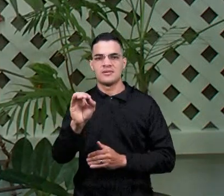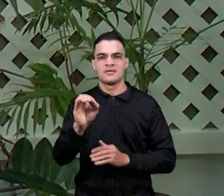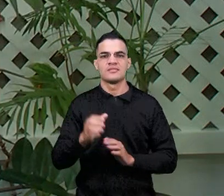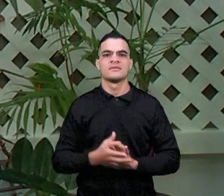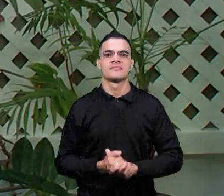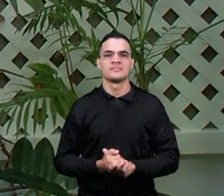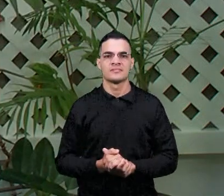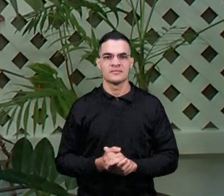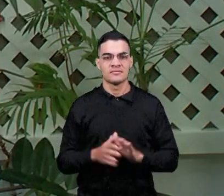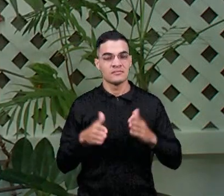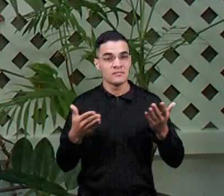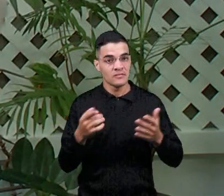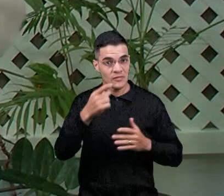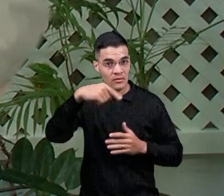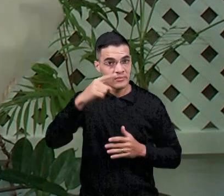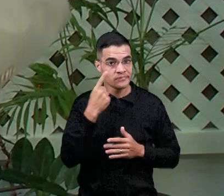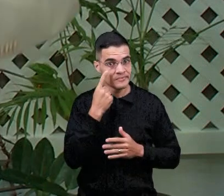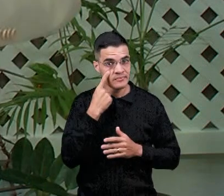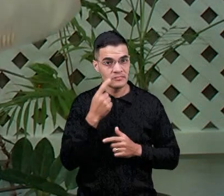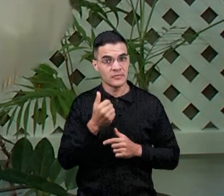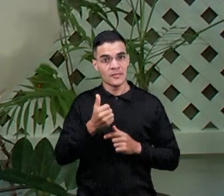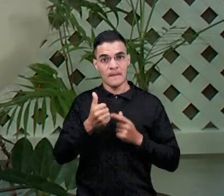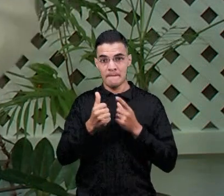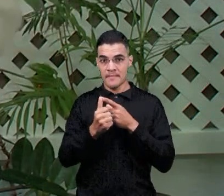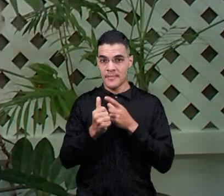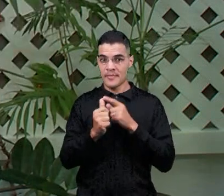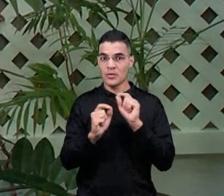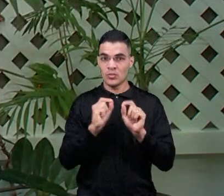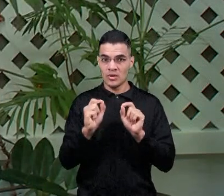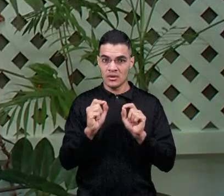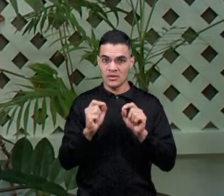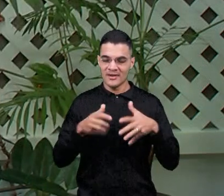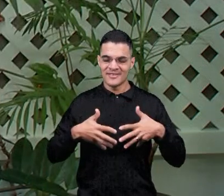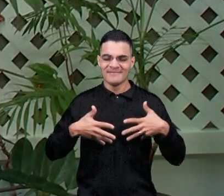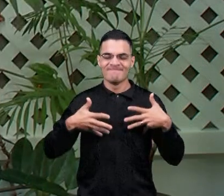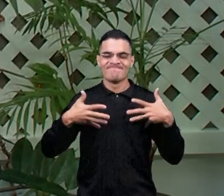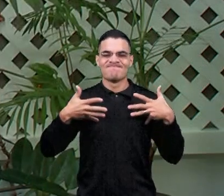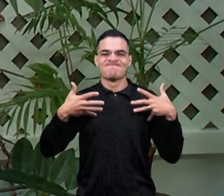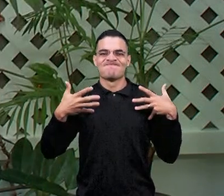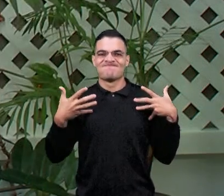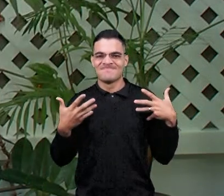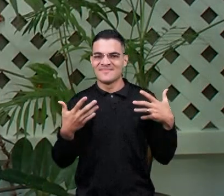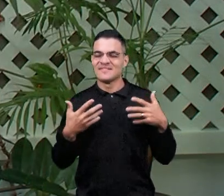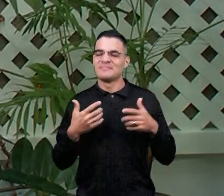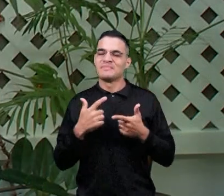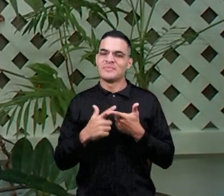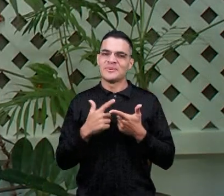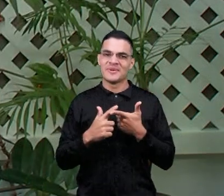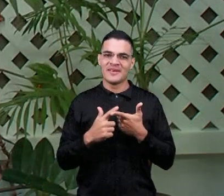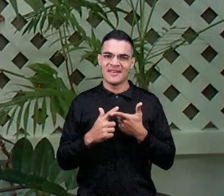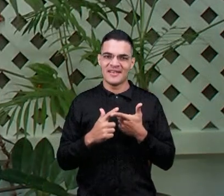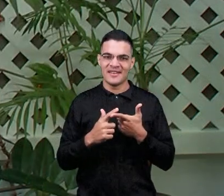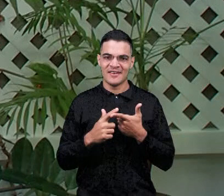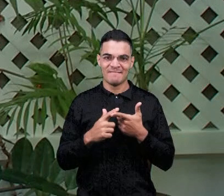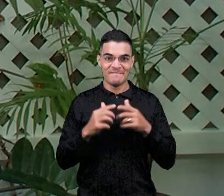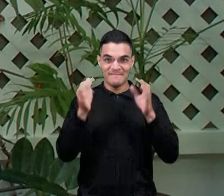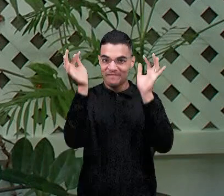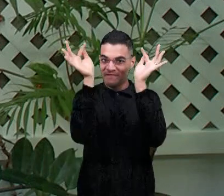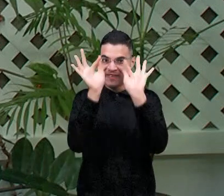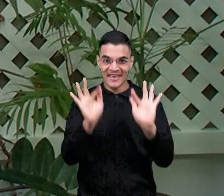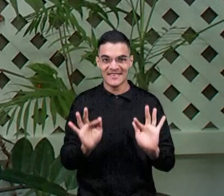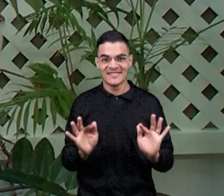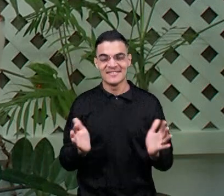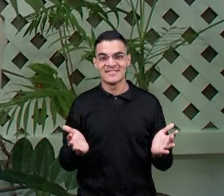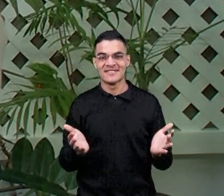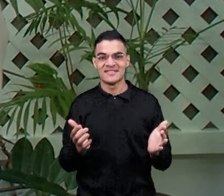bien, les frères, la première chose que je veux vous dire, c'est de notre joie, la satisfaction que nous avons et de la joie,